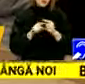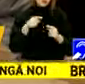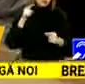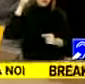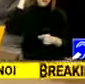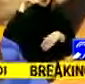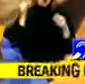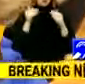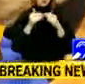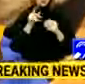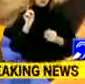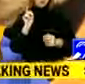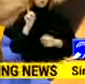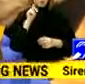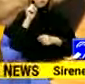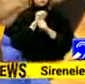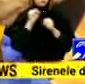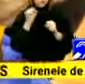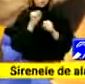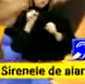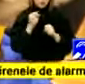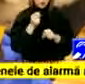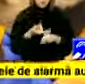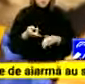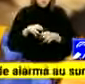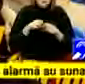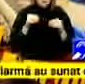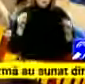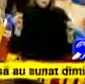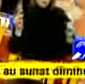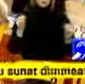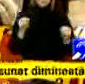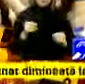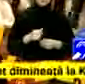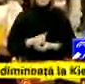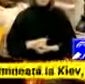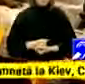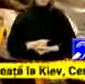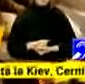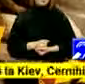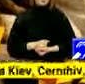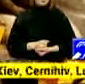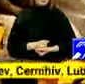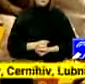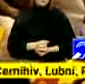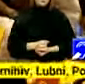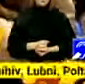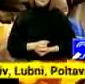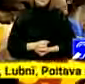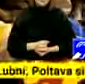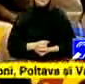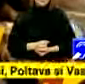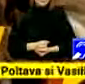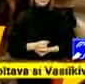de casele lor. Bubuiturile erau din ce în ce mai dese. You are tired now. So much.